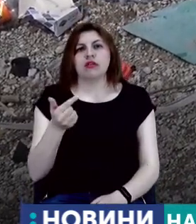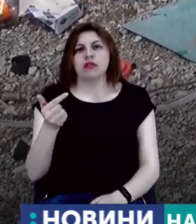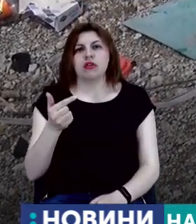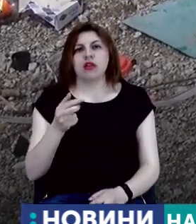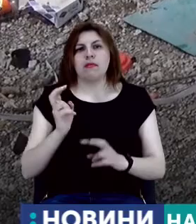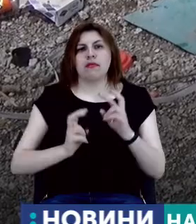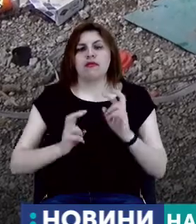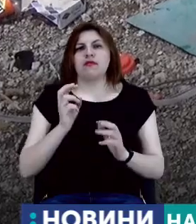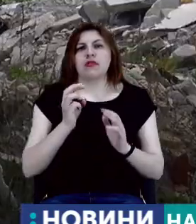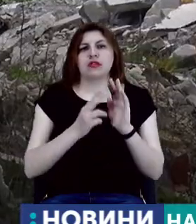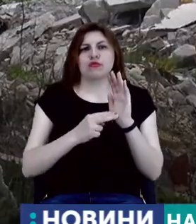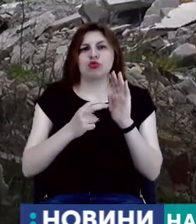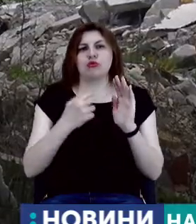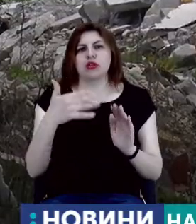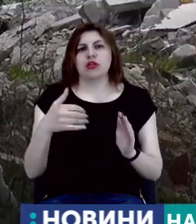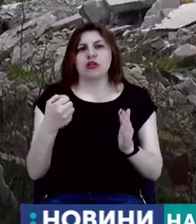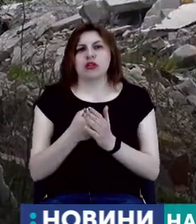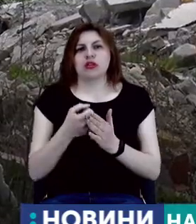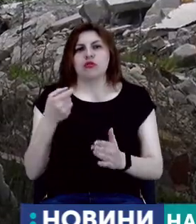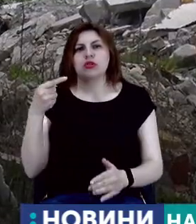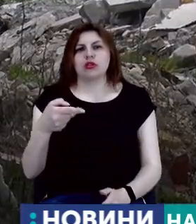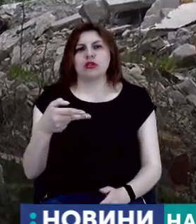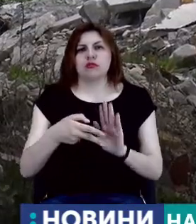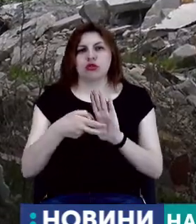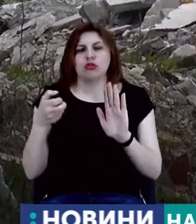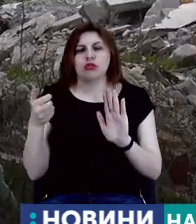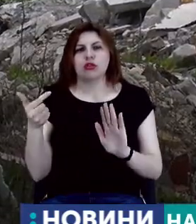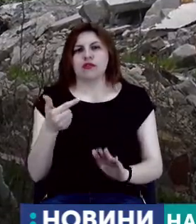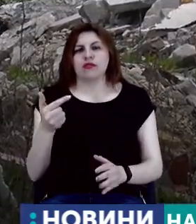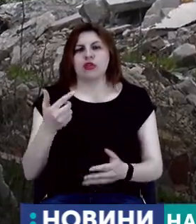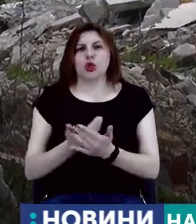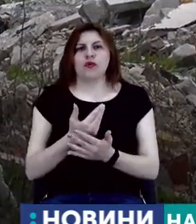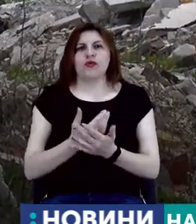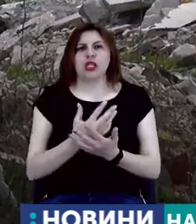750 до 1700 гривень. Владислав Уколов, Олександр Голєнко, Ольга Дмитриченко. Новини на Суспільному.